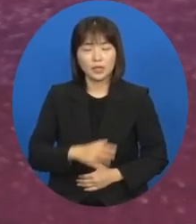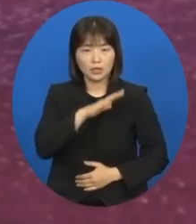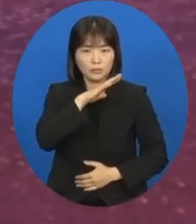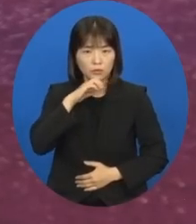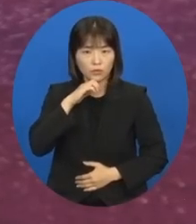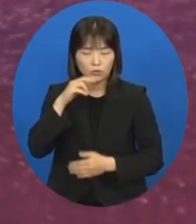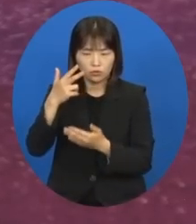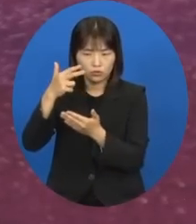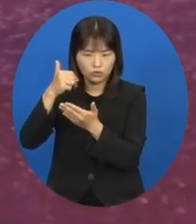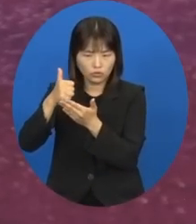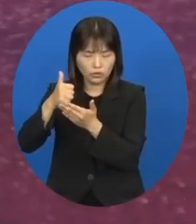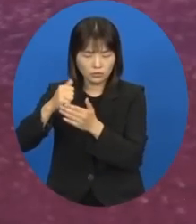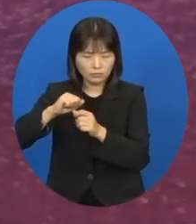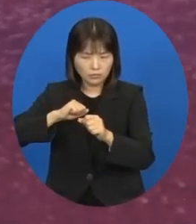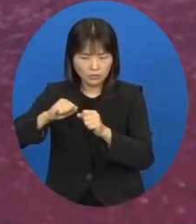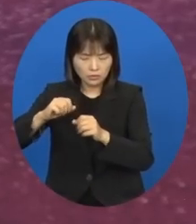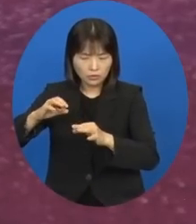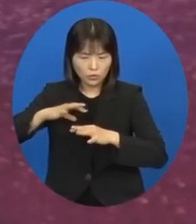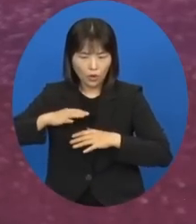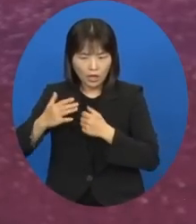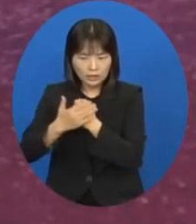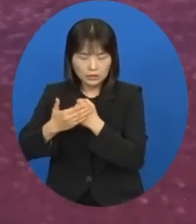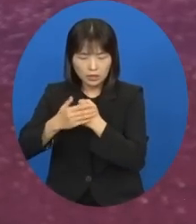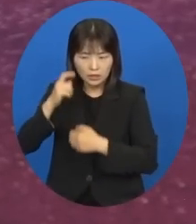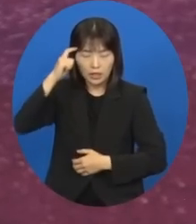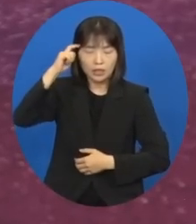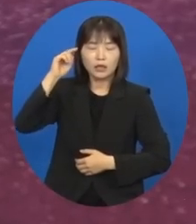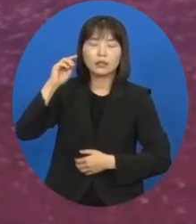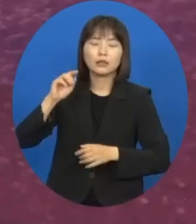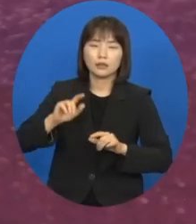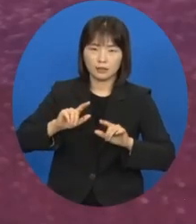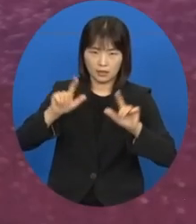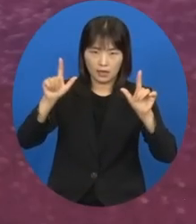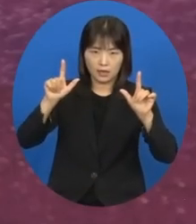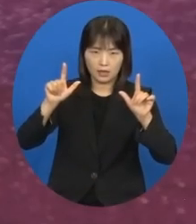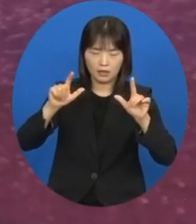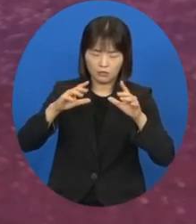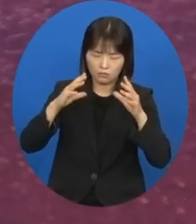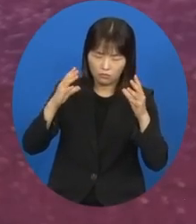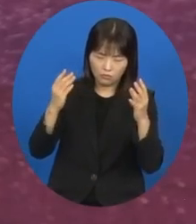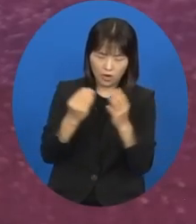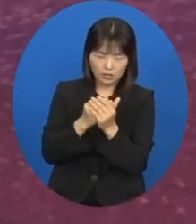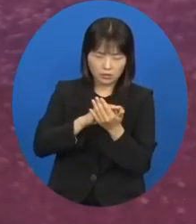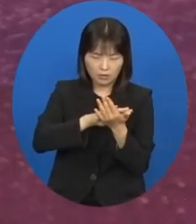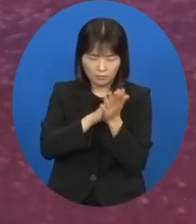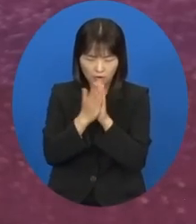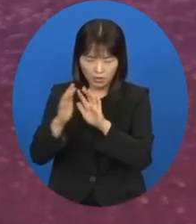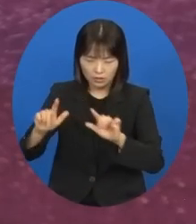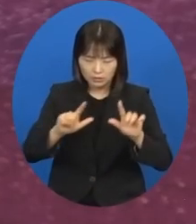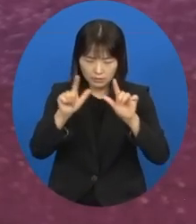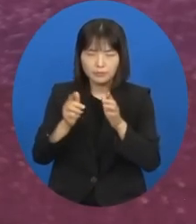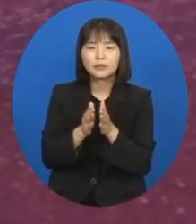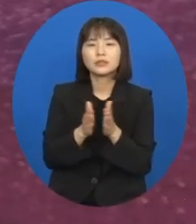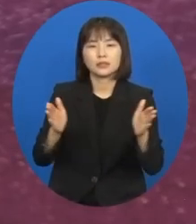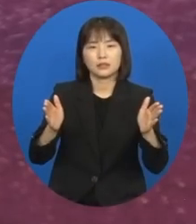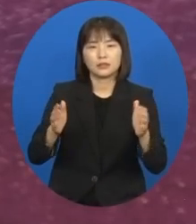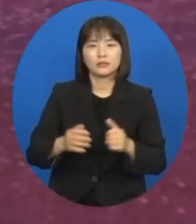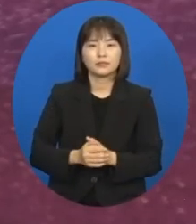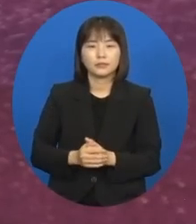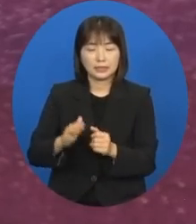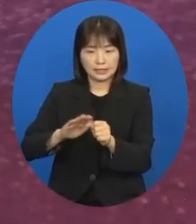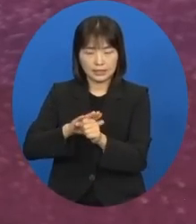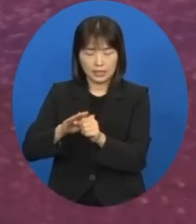베드로가 주님이 하신 참 놀라우신 그 은혜를 깨닫게 된 날 그런 완전한 변화의 삶으로 들어가게 되었습니다 사랑의